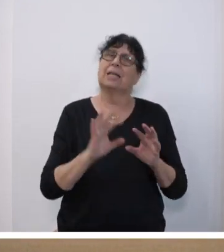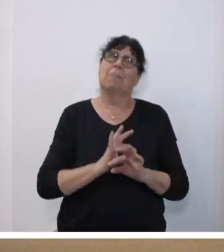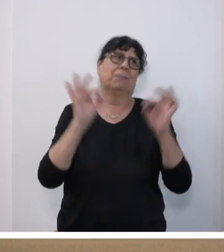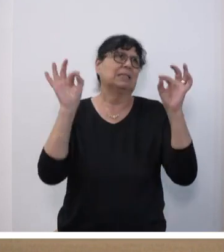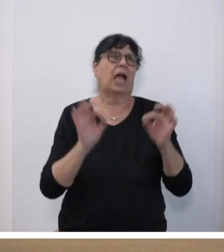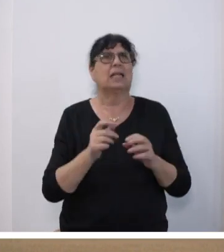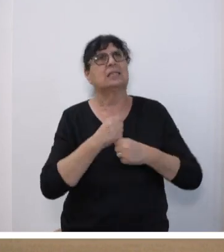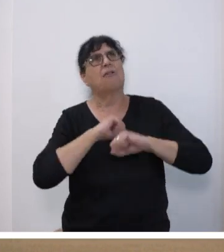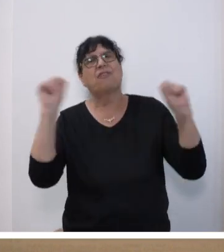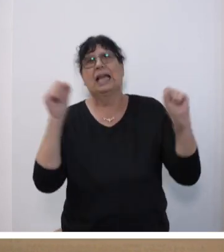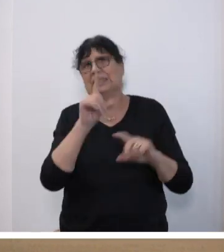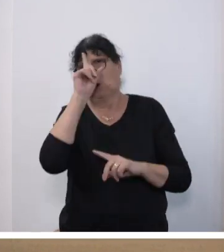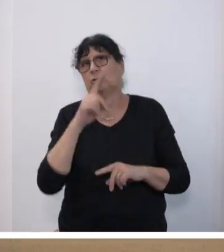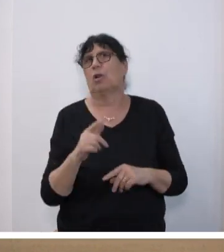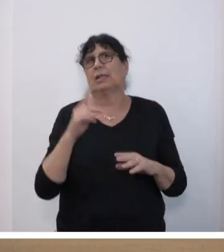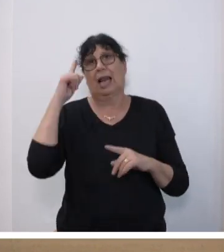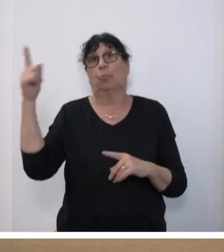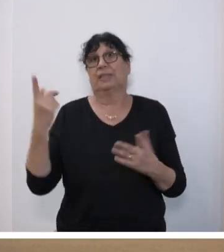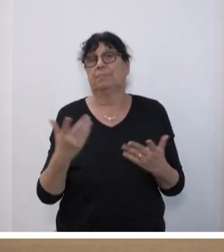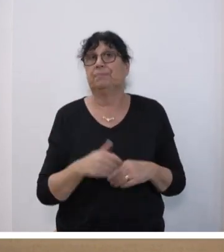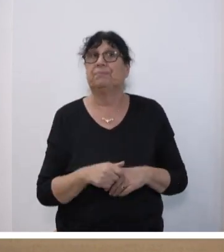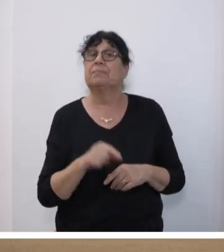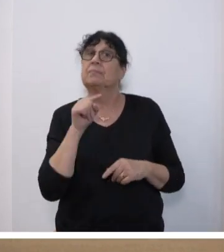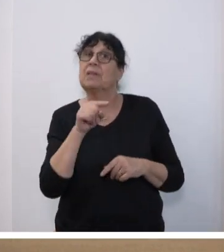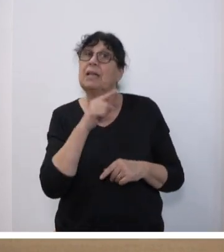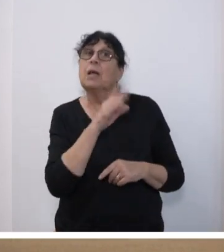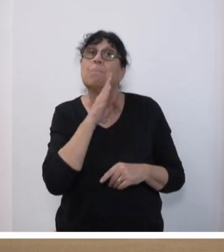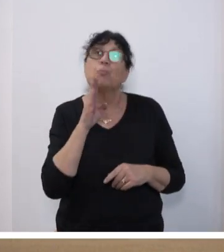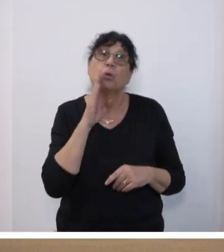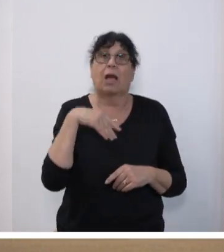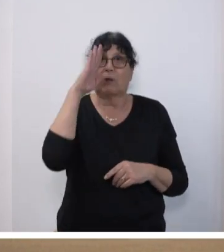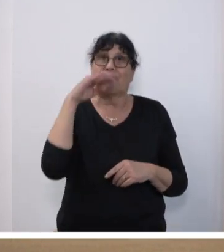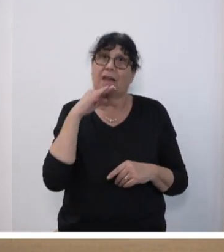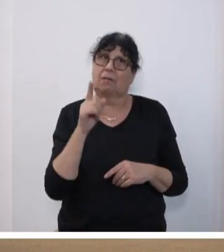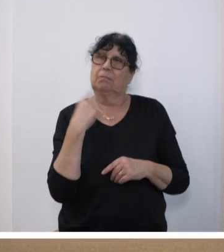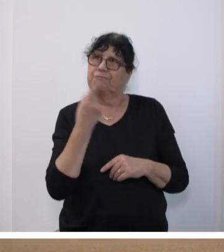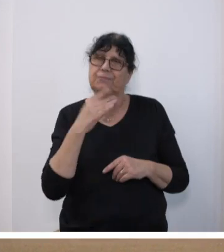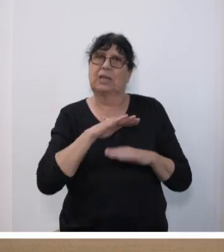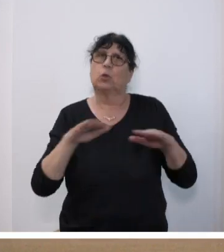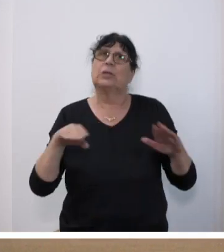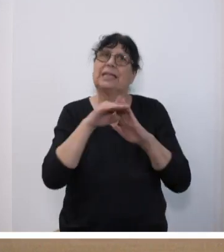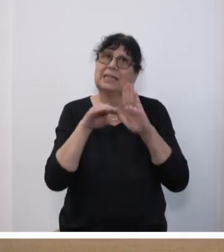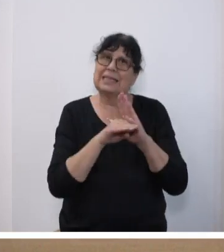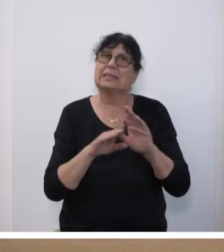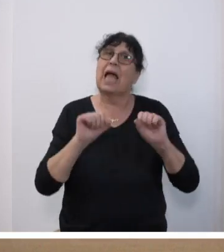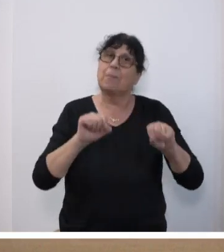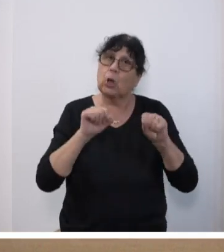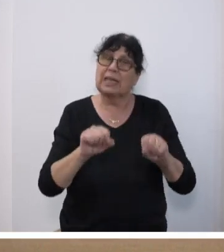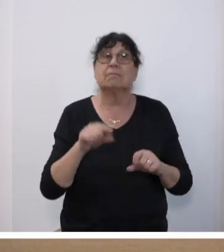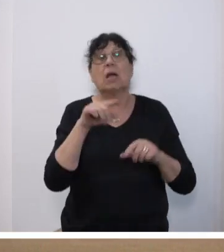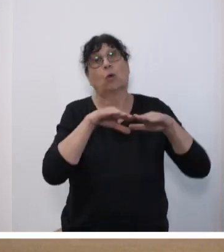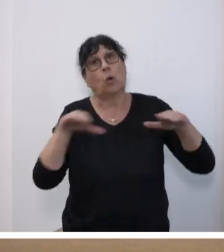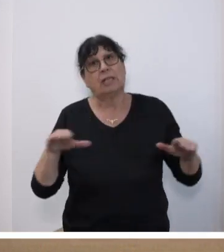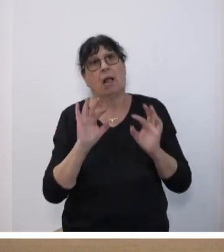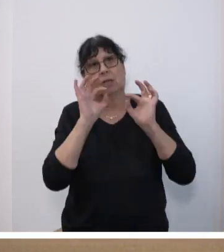ein freies Deutschland glaubten. Dass sie den Müttern und Vätern unseres Grundgesetzes ermöglichten, die Grundlage für dieses